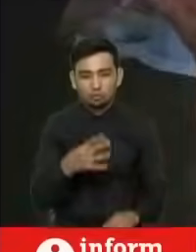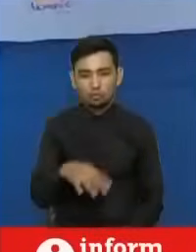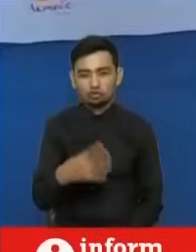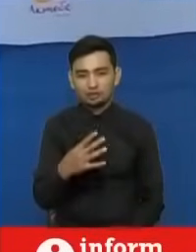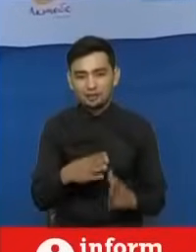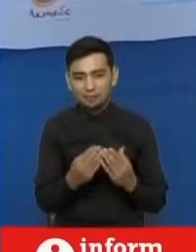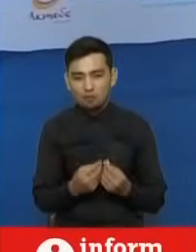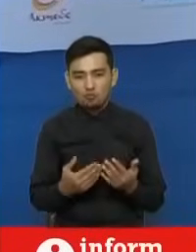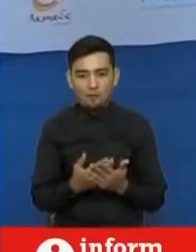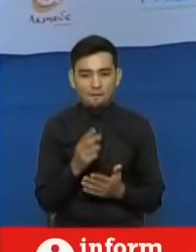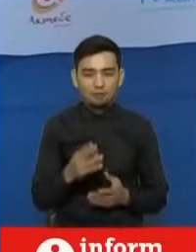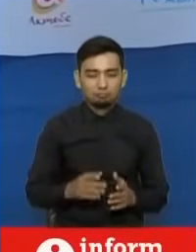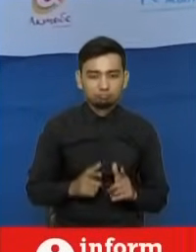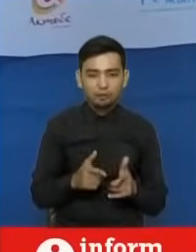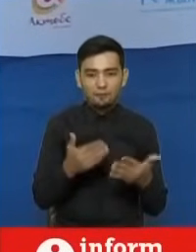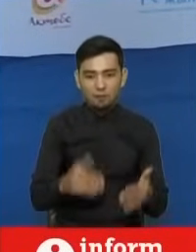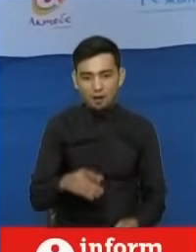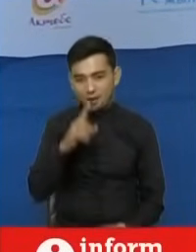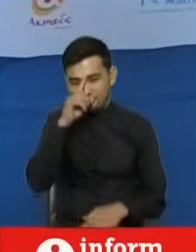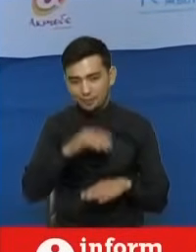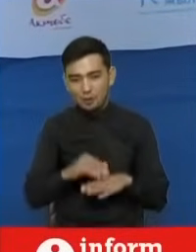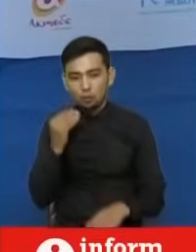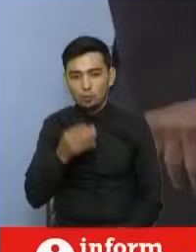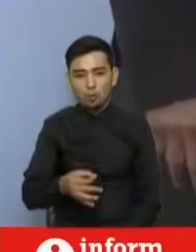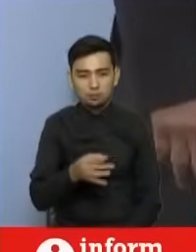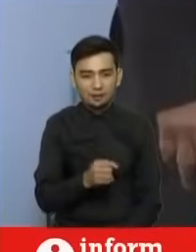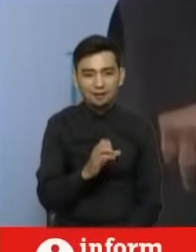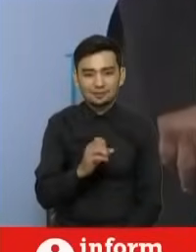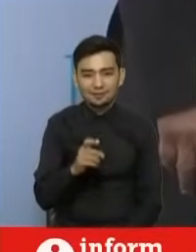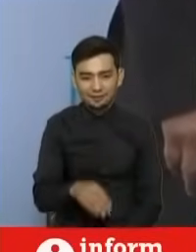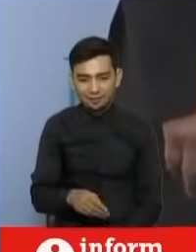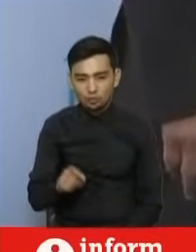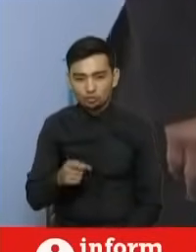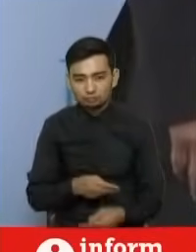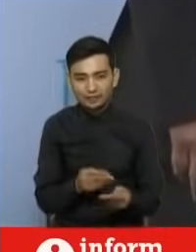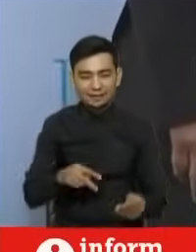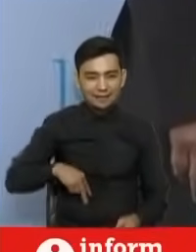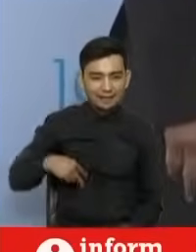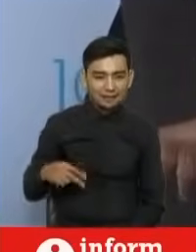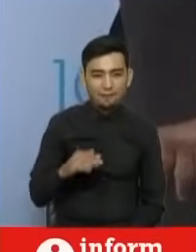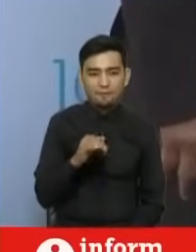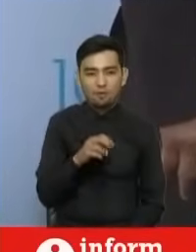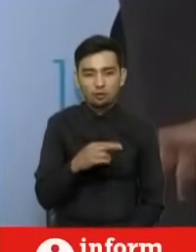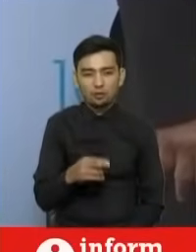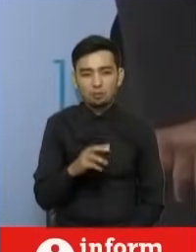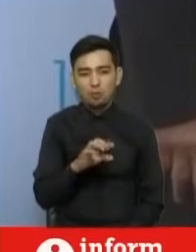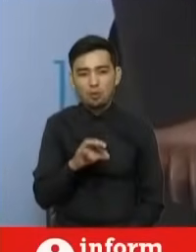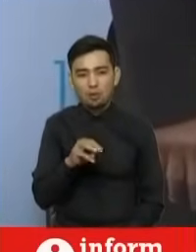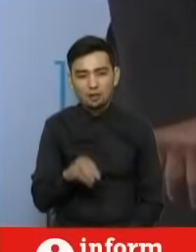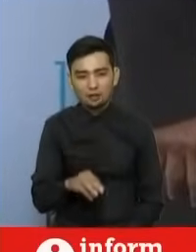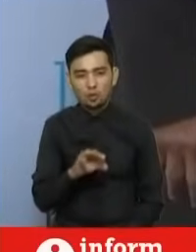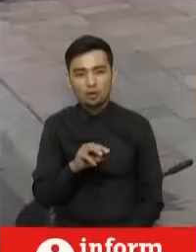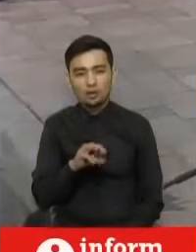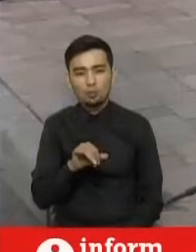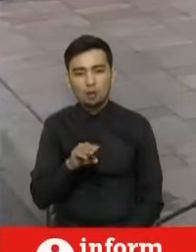новые квартиры. Ключи новоселам вручил аким Актюбинской области Асхат Шахаров вместе с директором фонда Булата Утимуратова Маратом